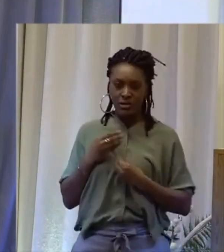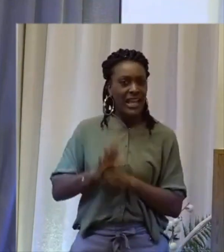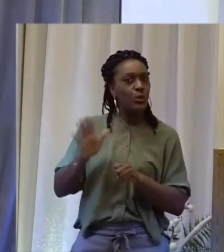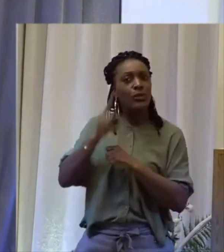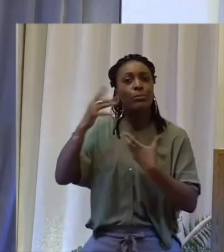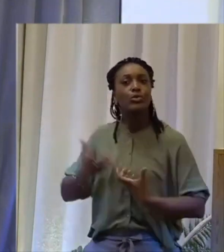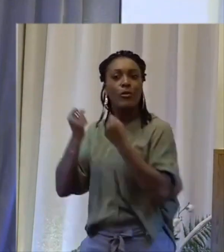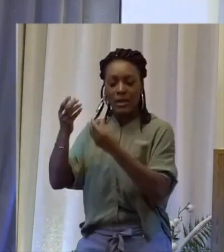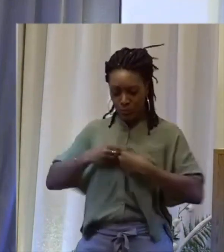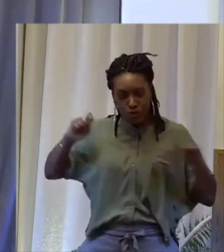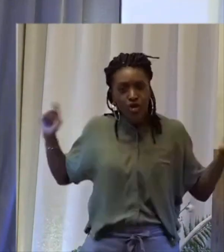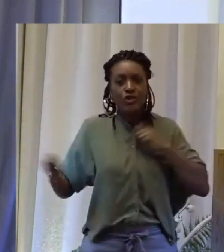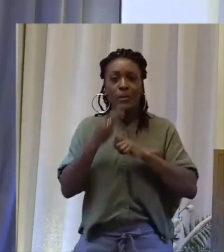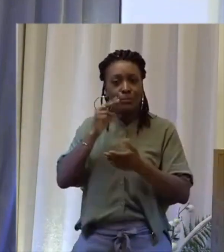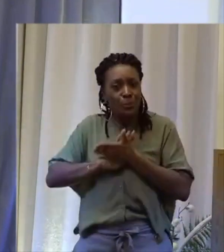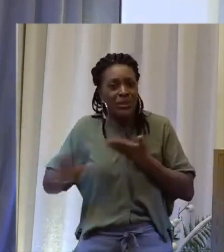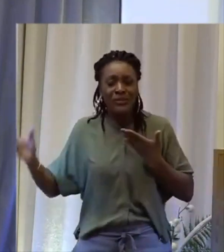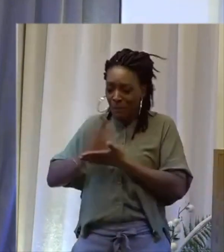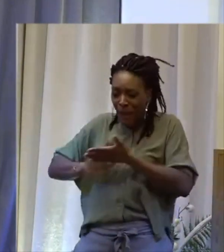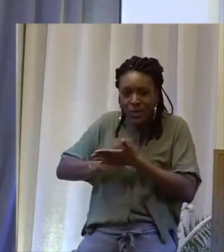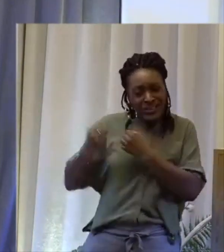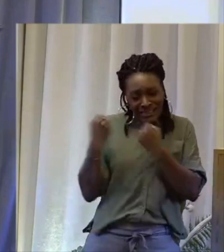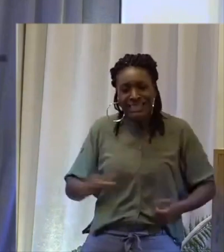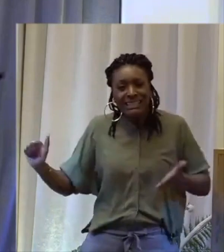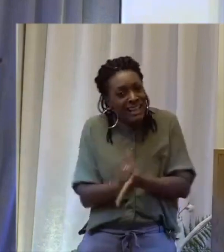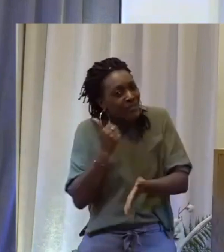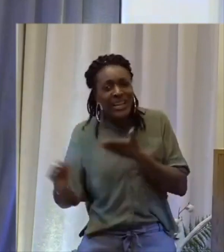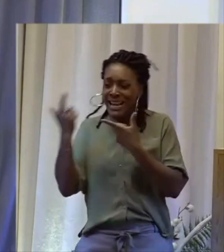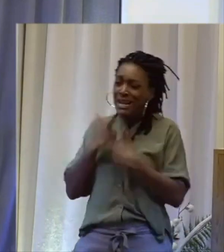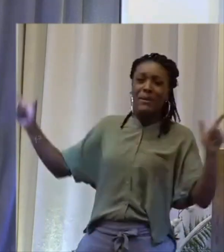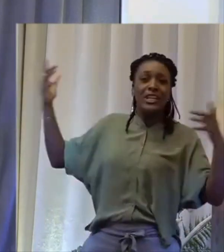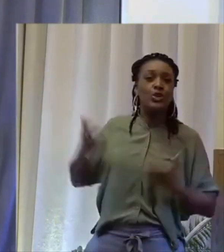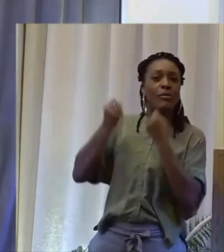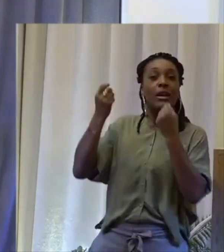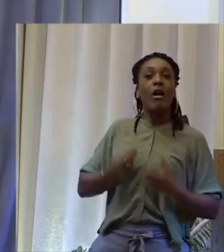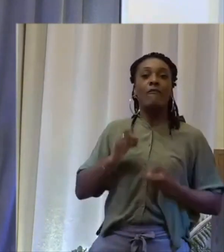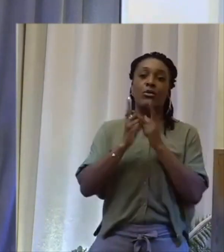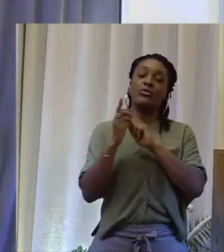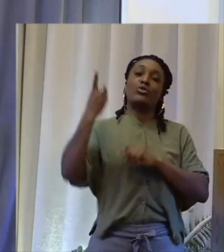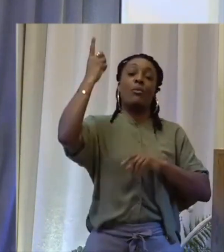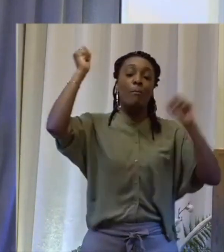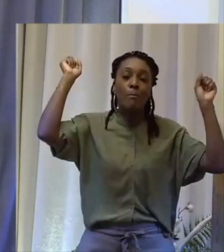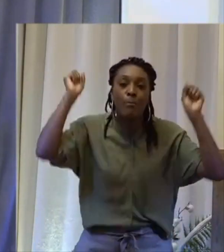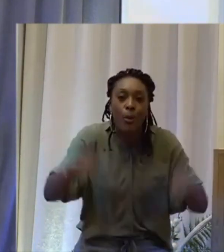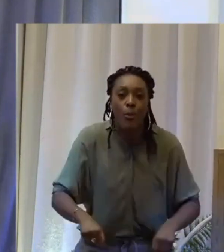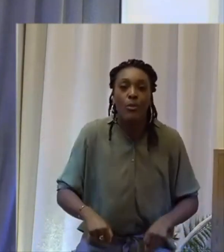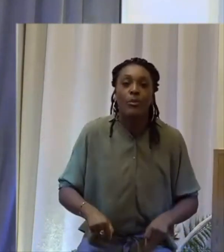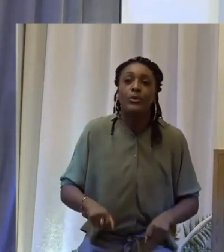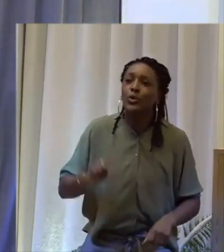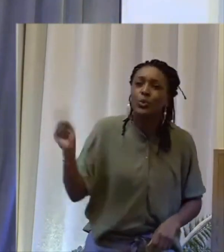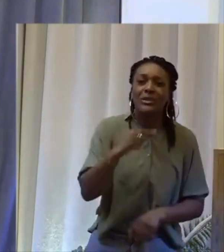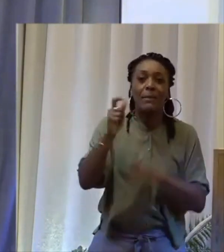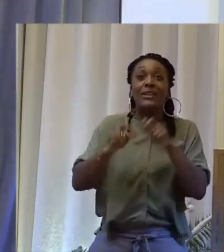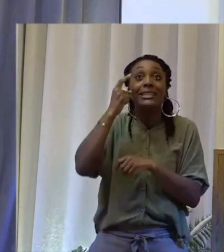pour être changé, purifié, pardonné, sauvé, libéré, être enfant de Dieu. À tous ceux qui ont